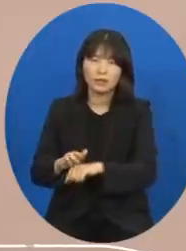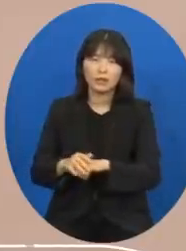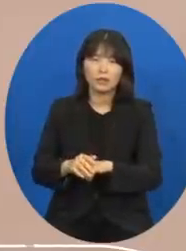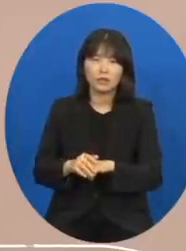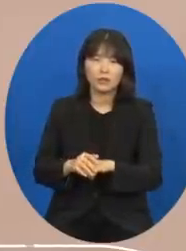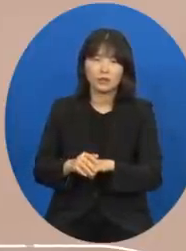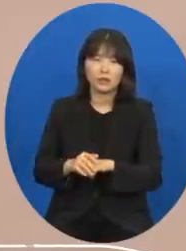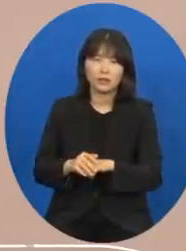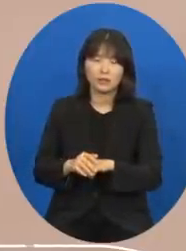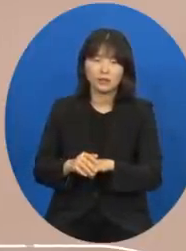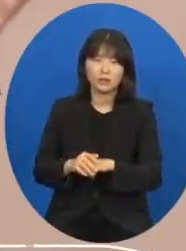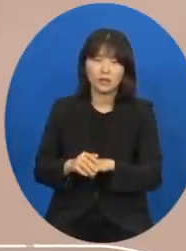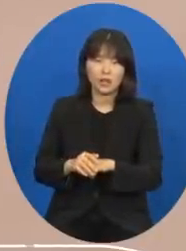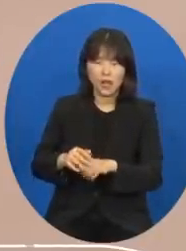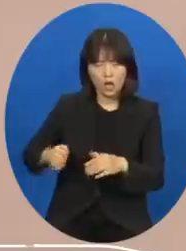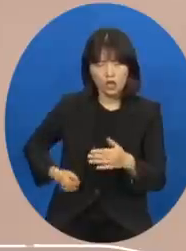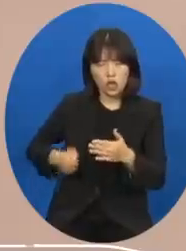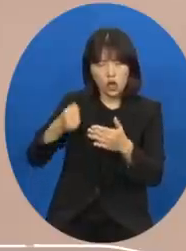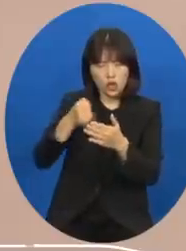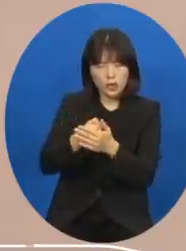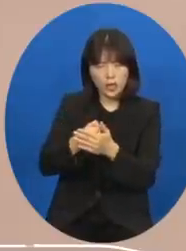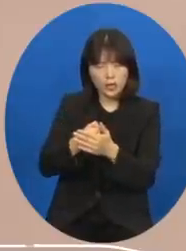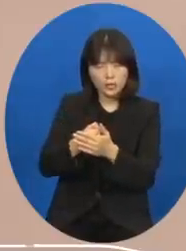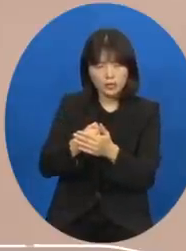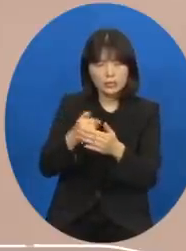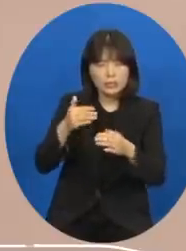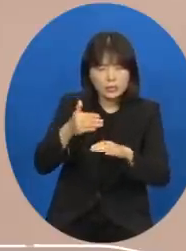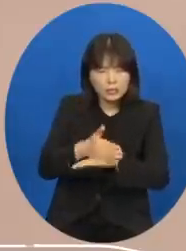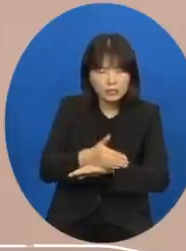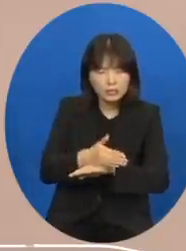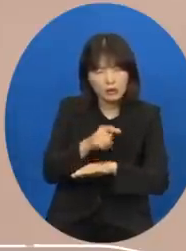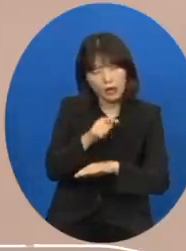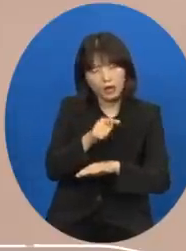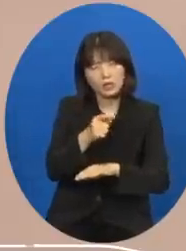한 시점이 너무 늦은 게 너무 아쉽다.